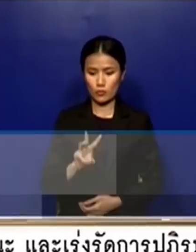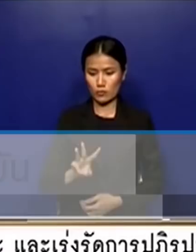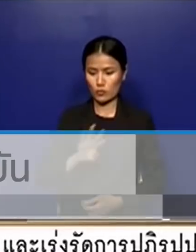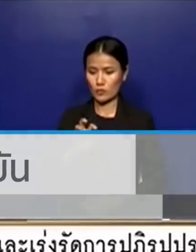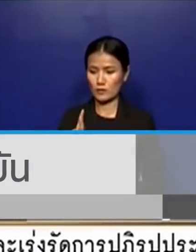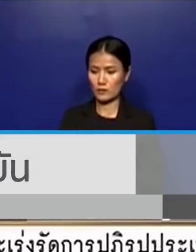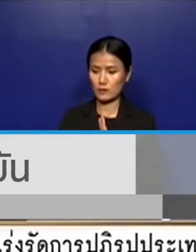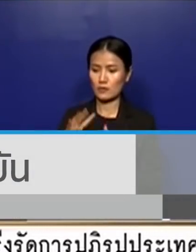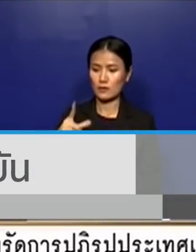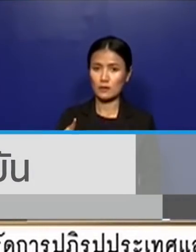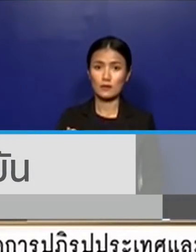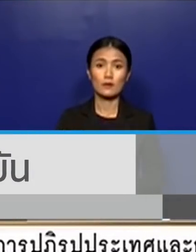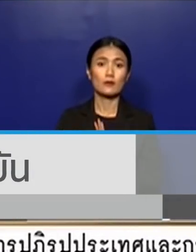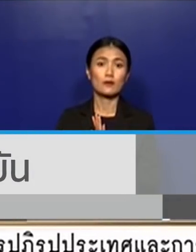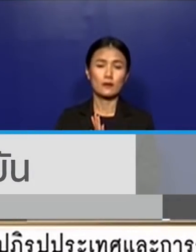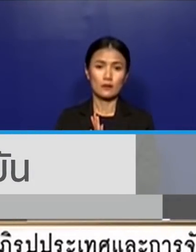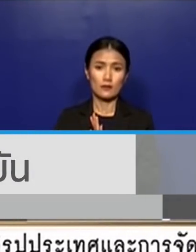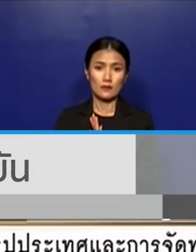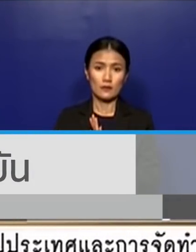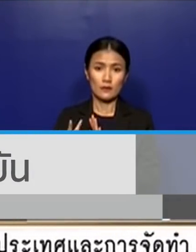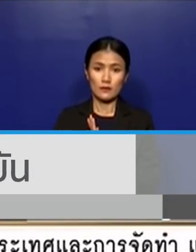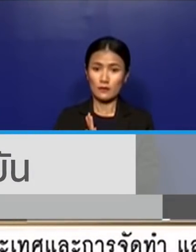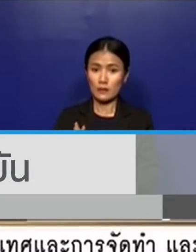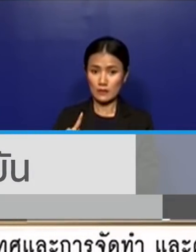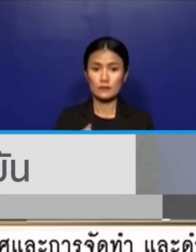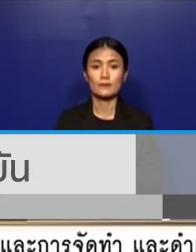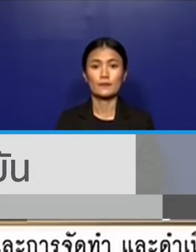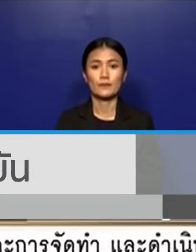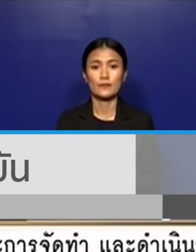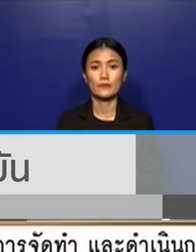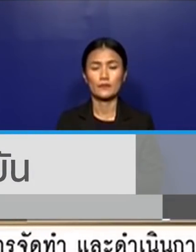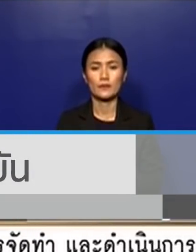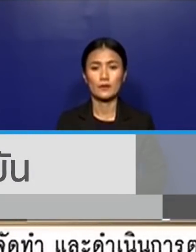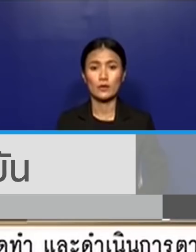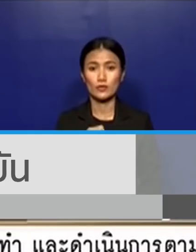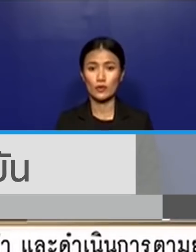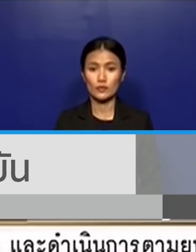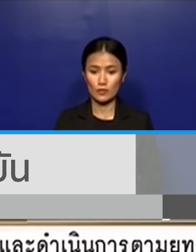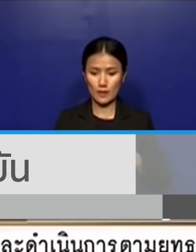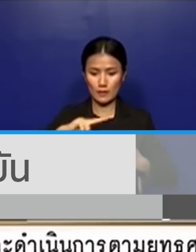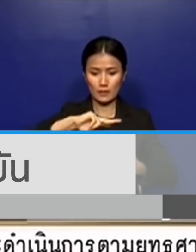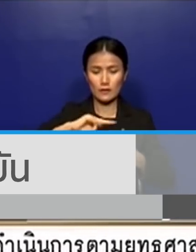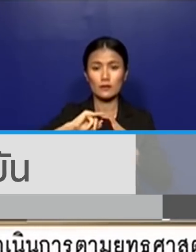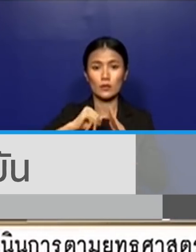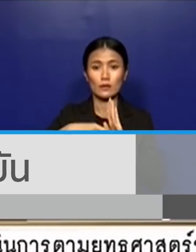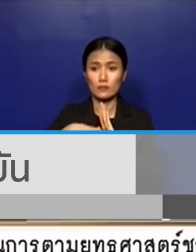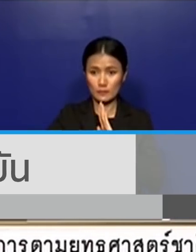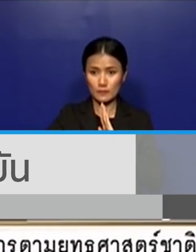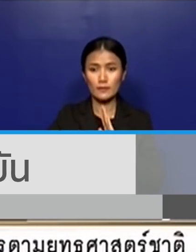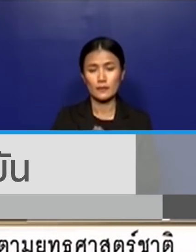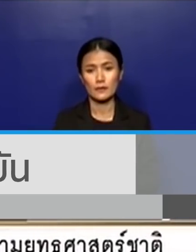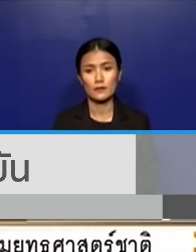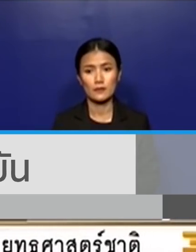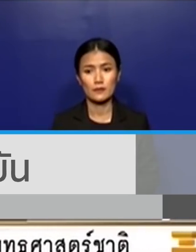ำฝ่ายค้านเนี่ยอ่านยติข้ามถ้อยคำที่ไปพาดพิงสถาบันครับแต่ว่าประธานวิปฝ่ายค้าน